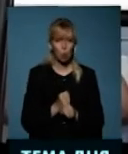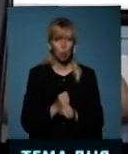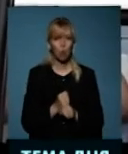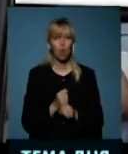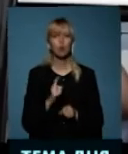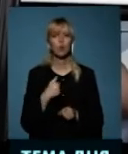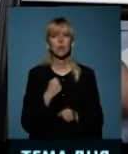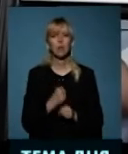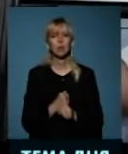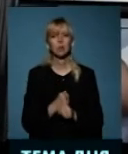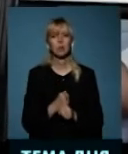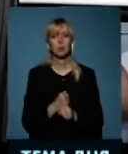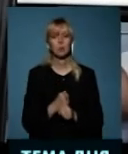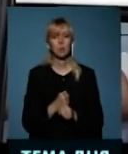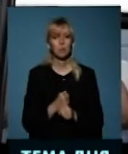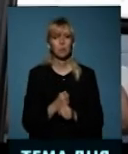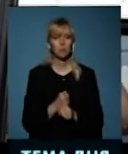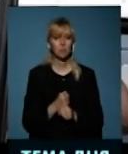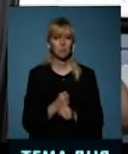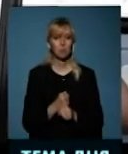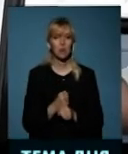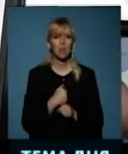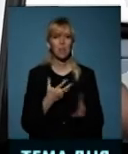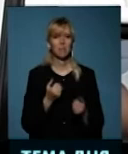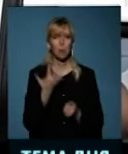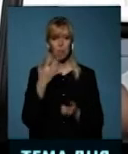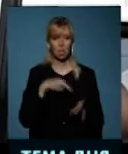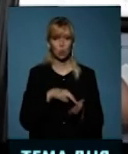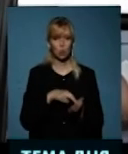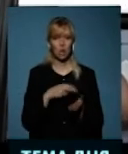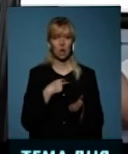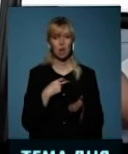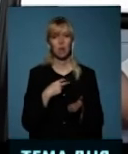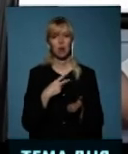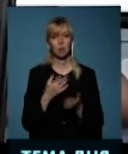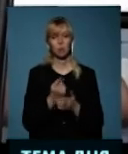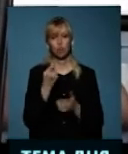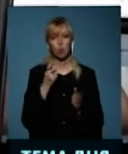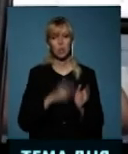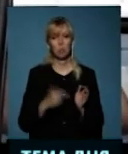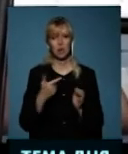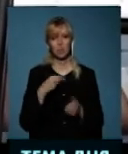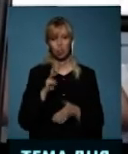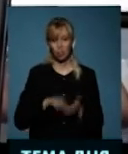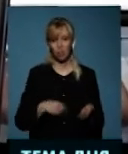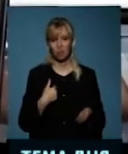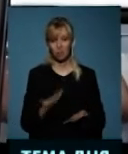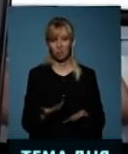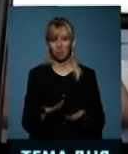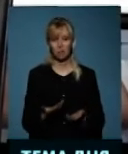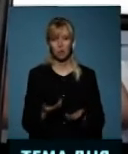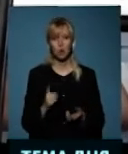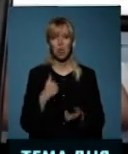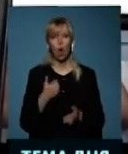що я зроблю? Я вже сьогодні заробив. Я взяв 5 стоячих, я заробив на 170 гривень штрафу. То, що